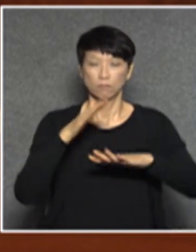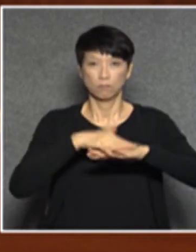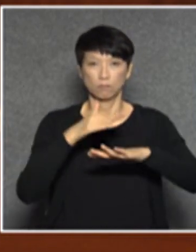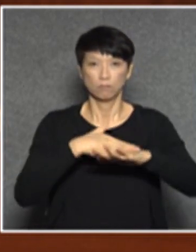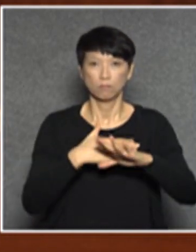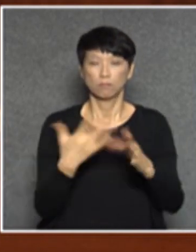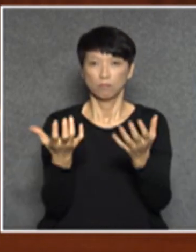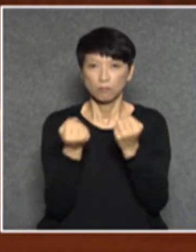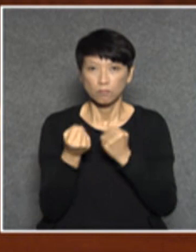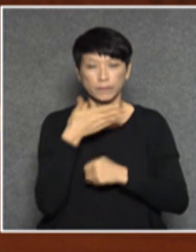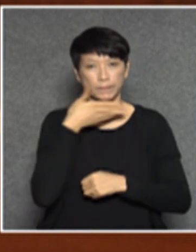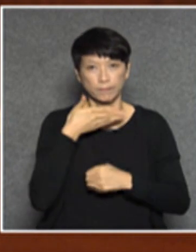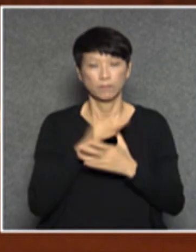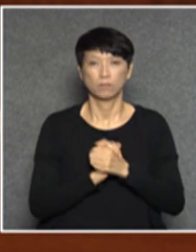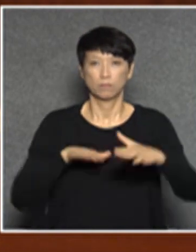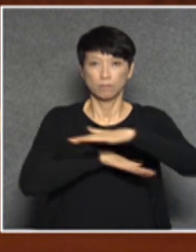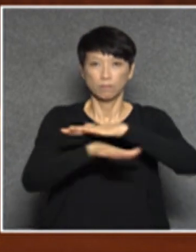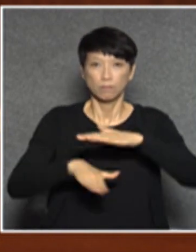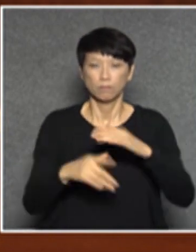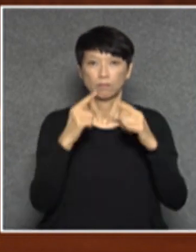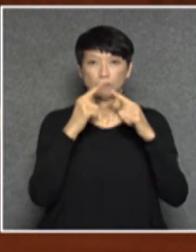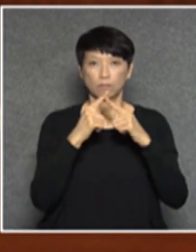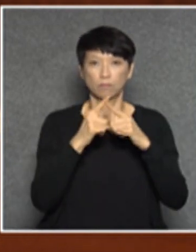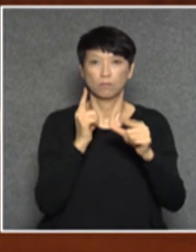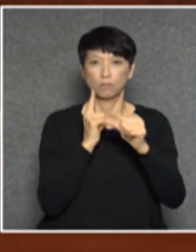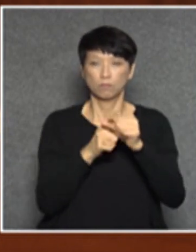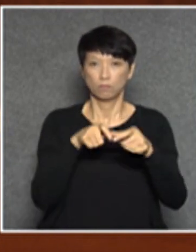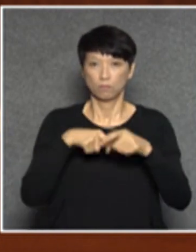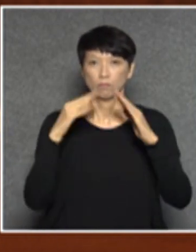青年人、基層市民和中產人士。